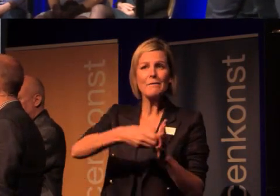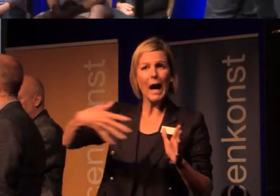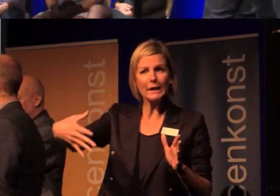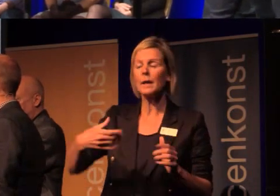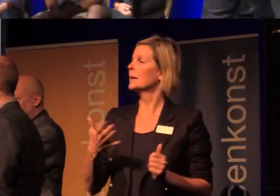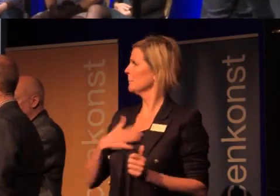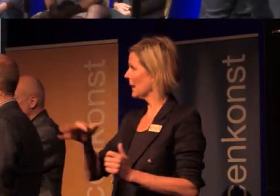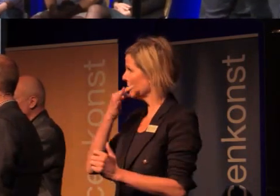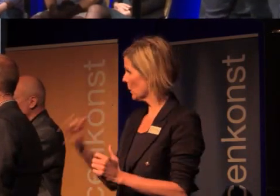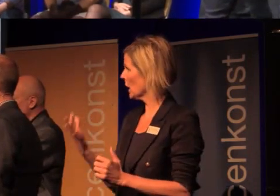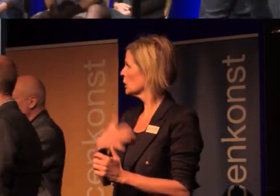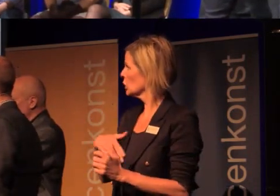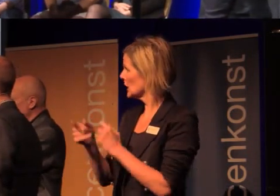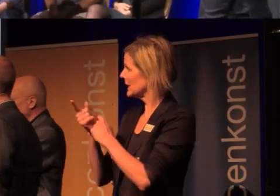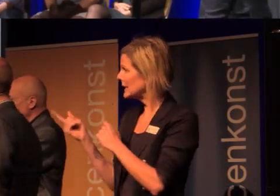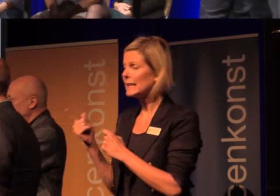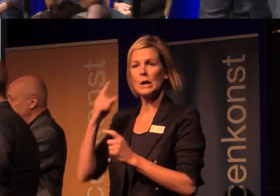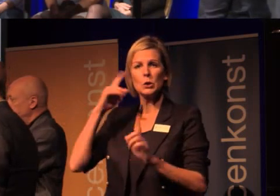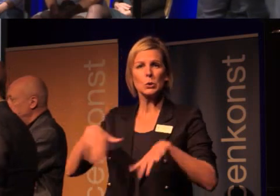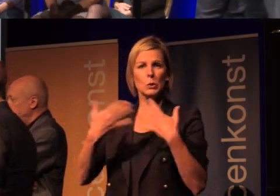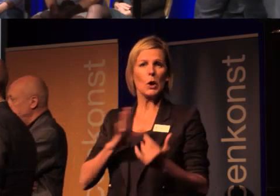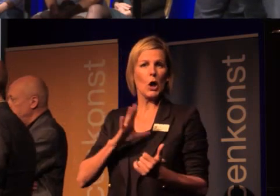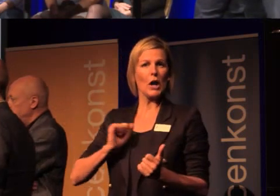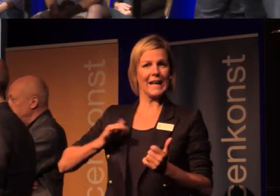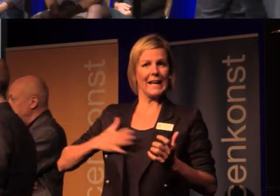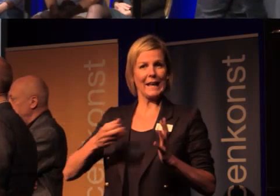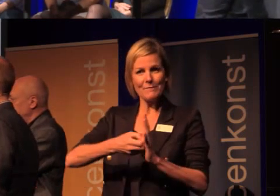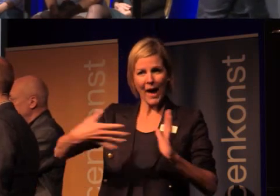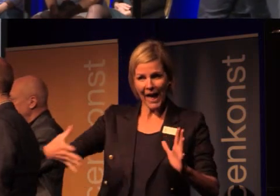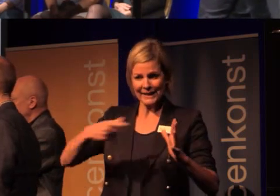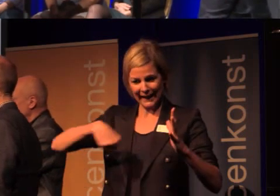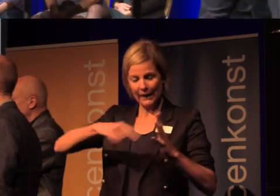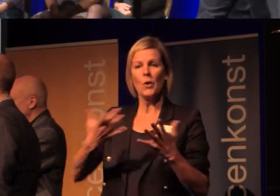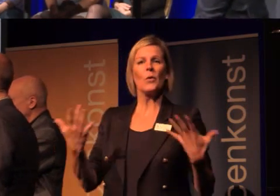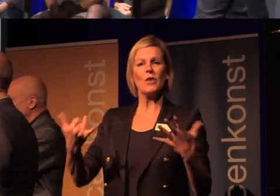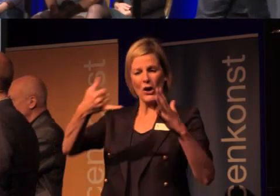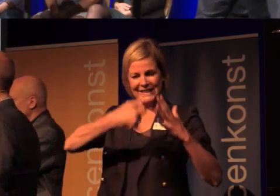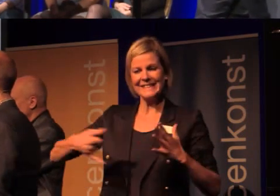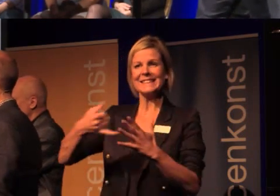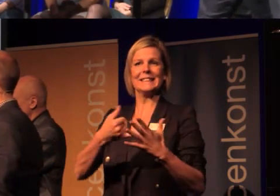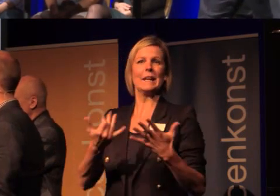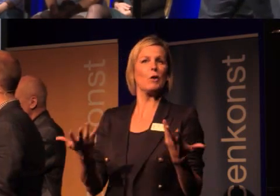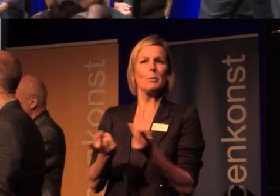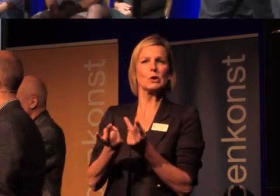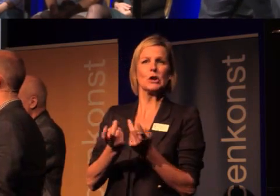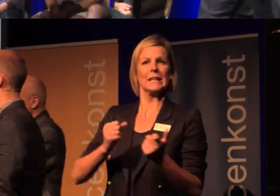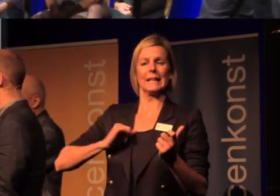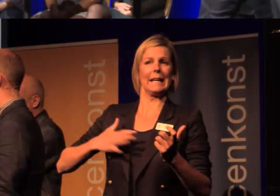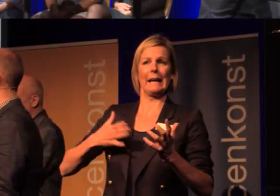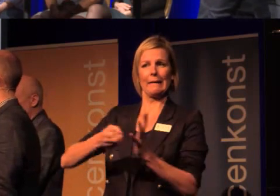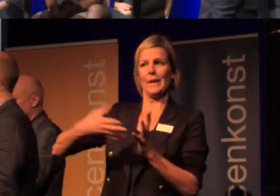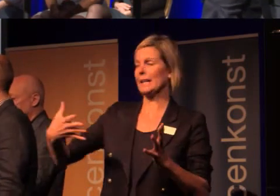undrar, anser ni att kulturen har ett egenvärde, och i sådana fall, var i består detta egenvärde? Vem vill